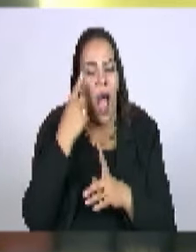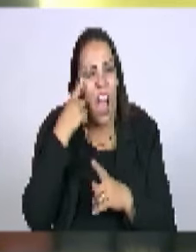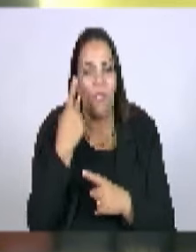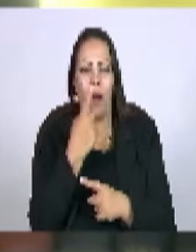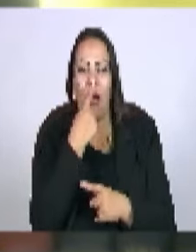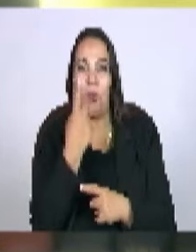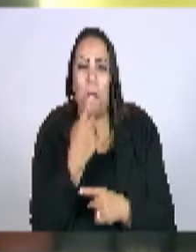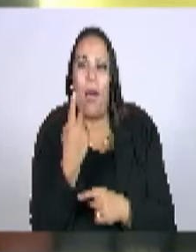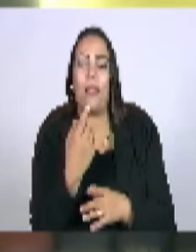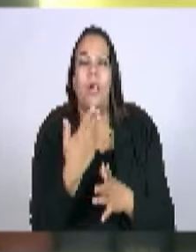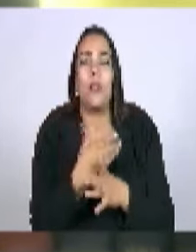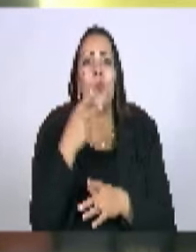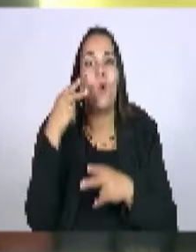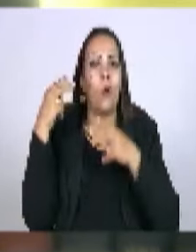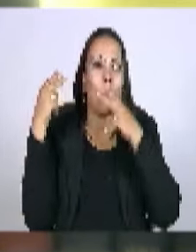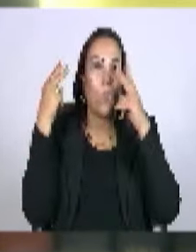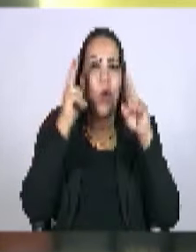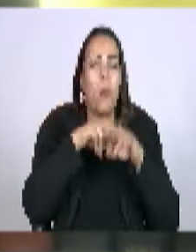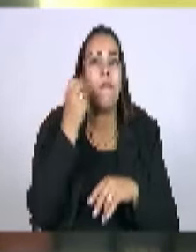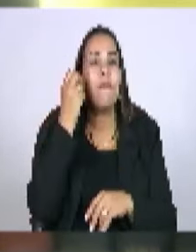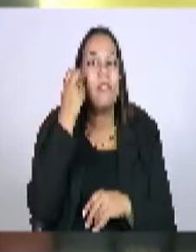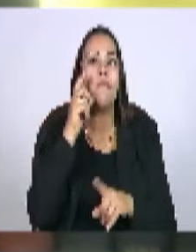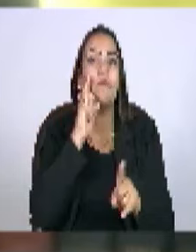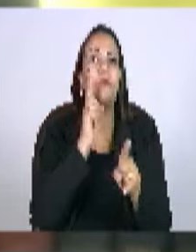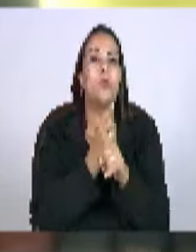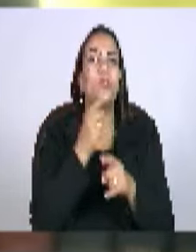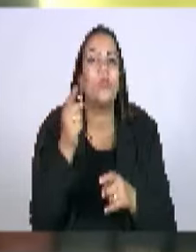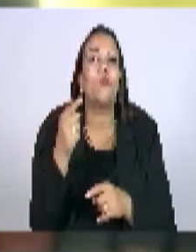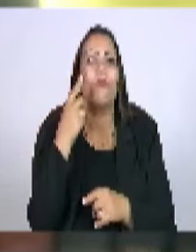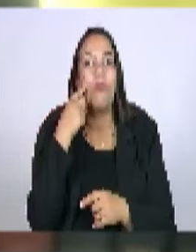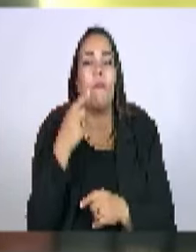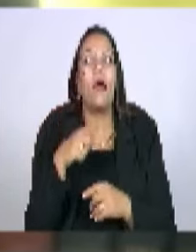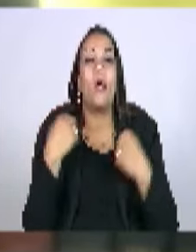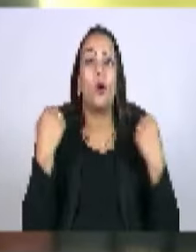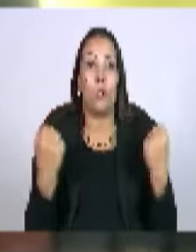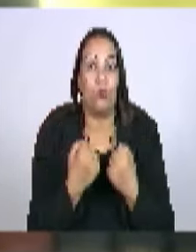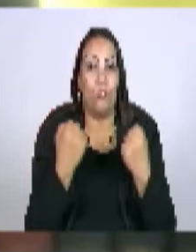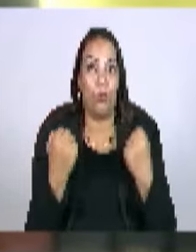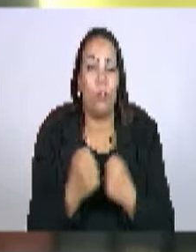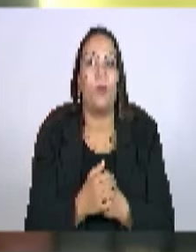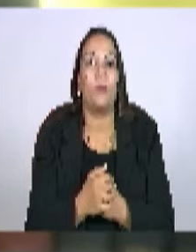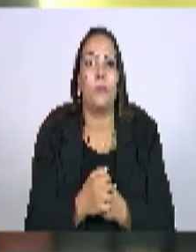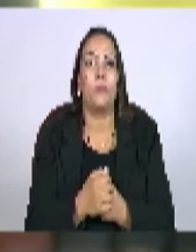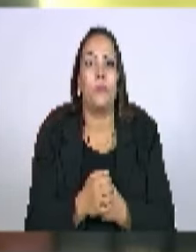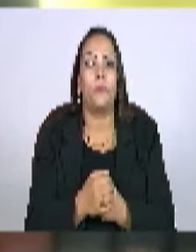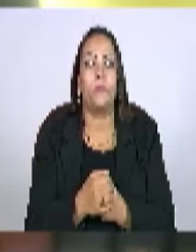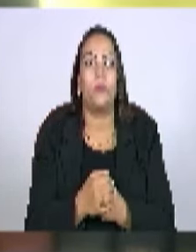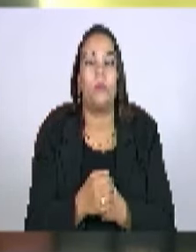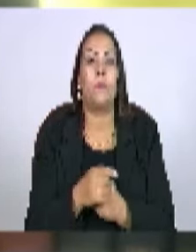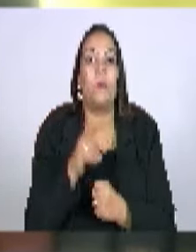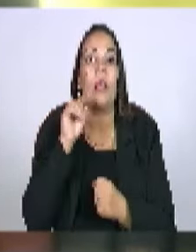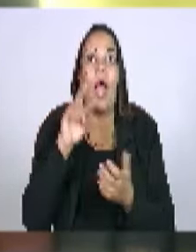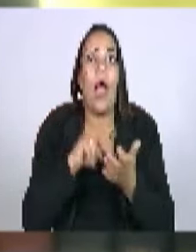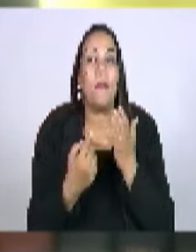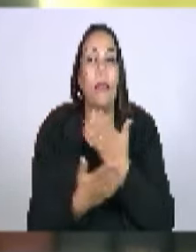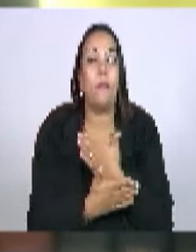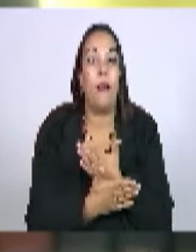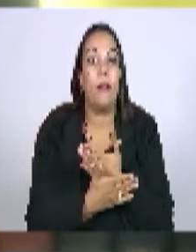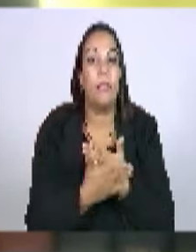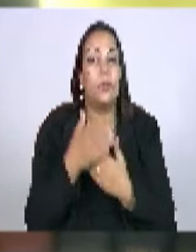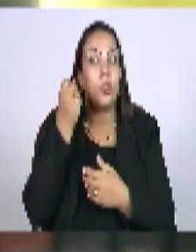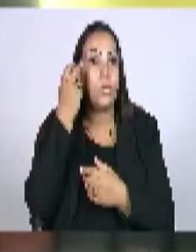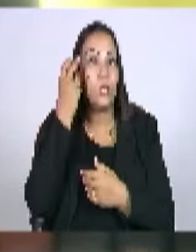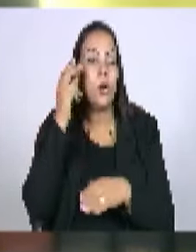برؤيه وفلسفه الملتقى ده كان احد الانشطه اللي جددت هذا الراي